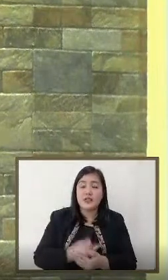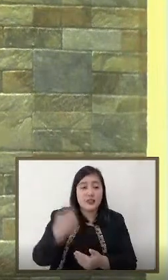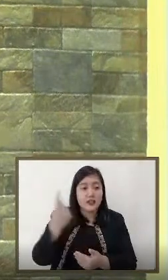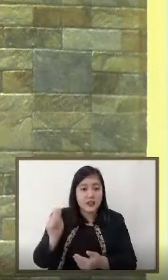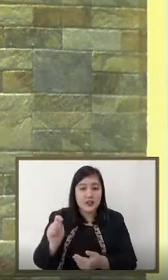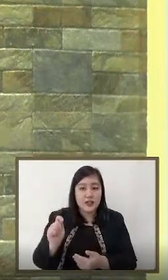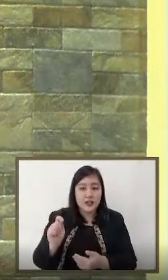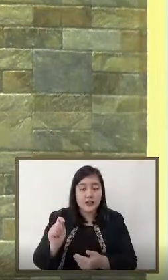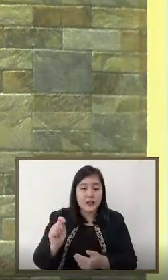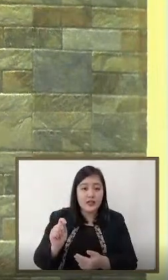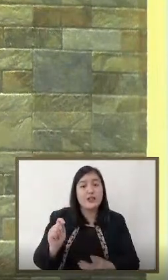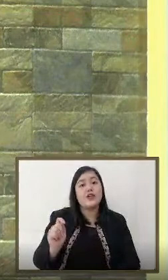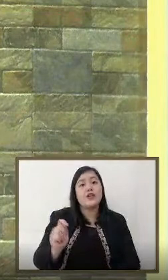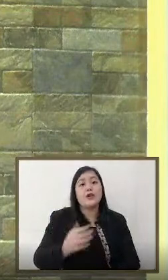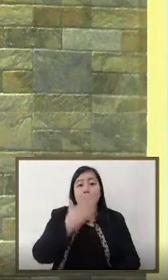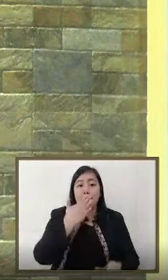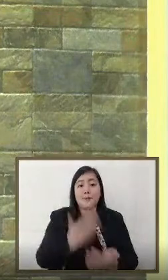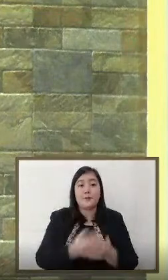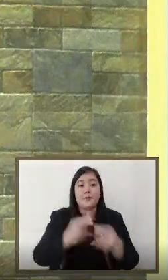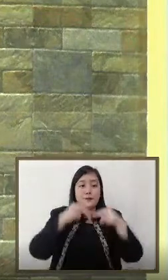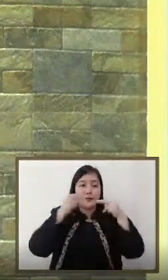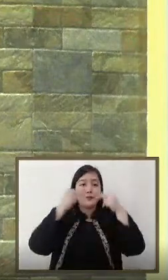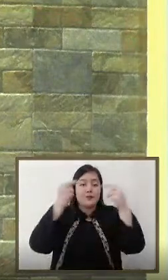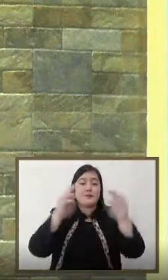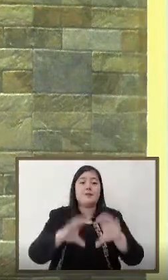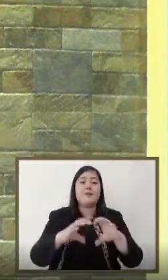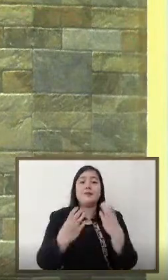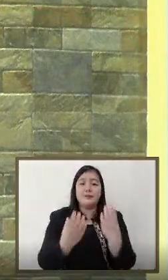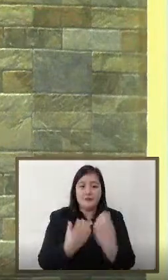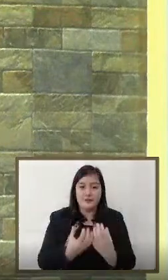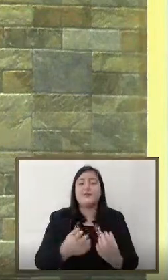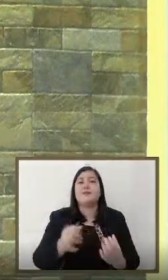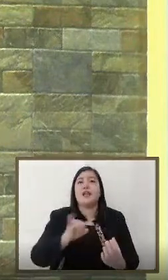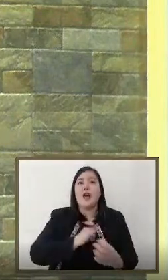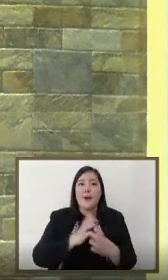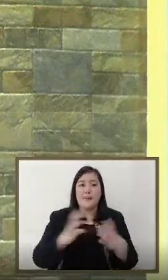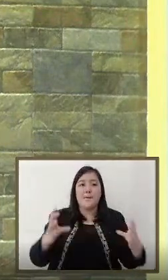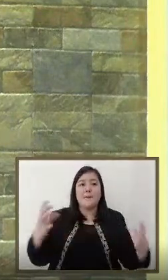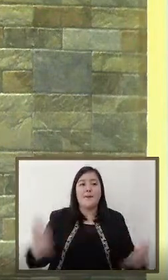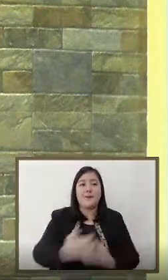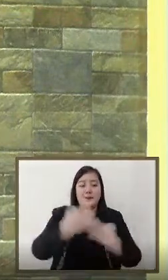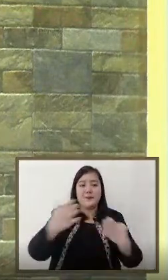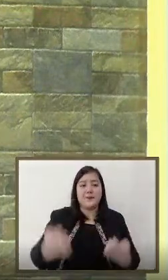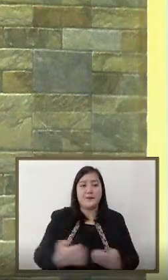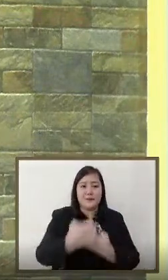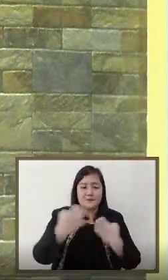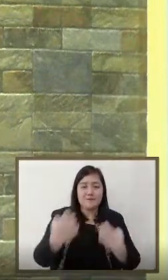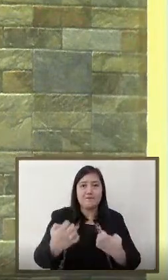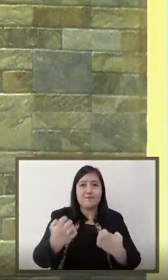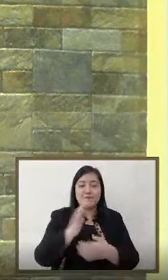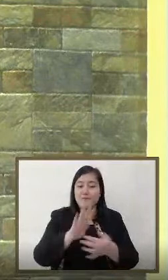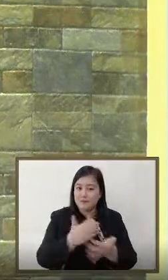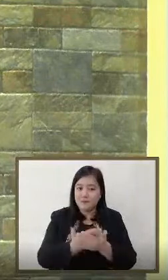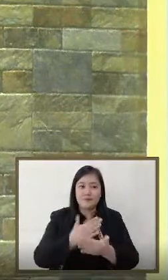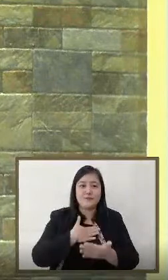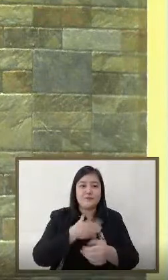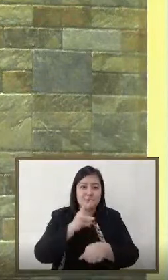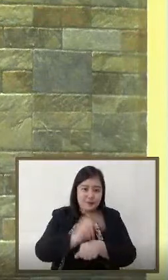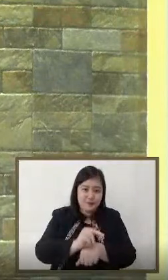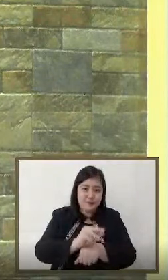good news class. Yun, na sobra ko po siyang na-enjoy of all my ministries po, talaga. Sobra ko po siyang na-enjoy